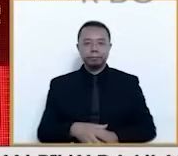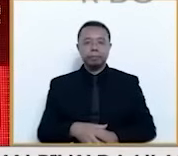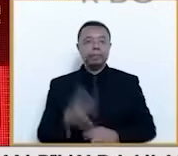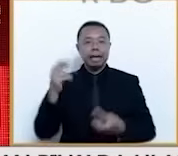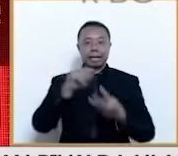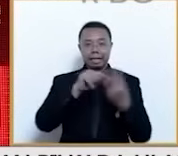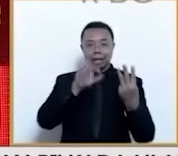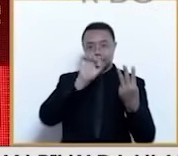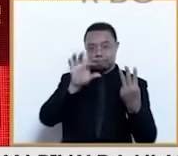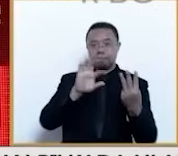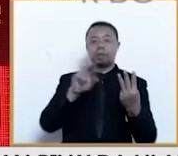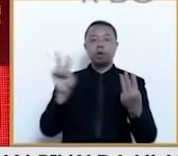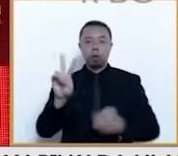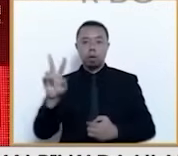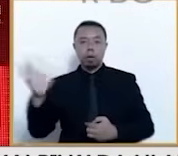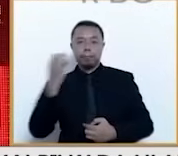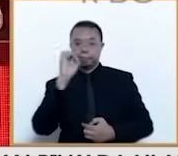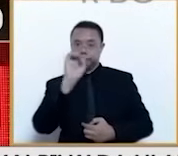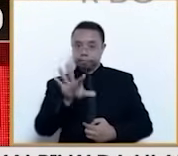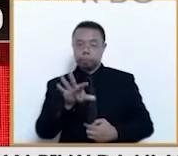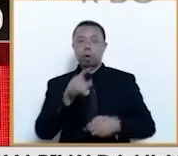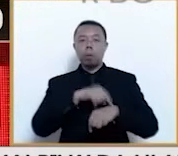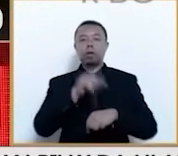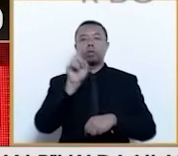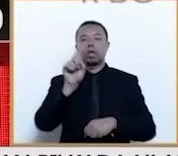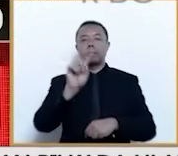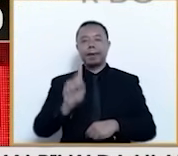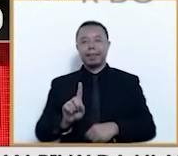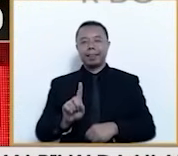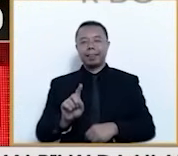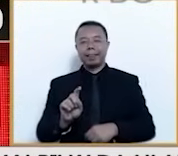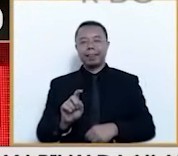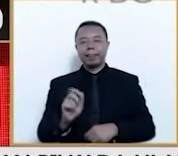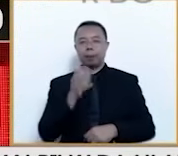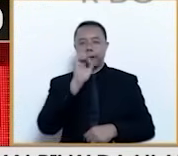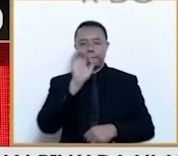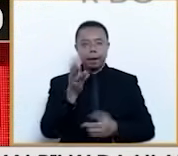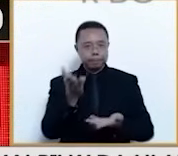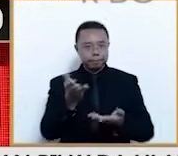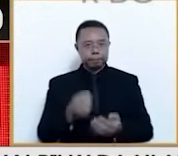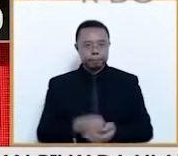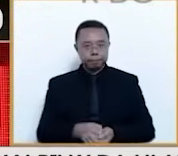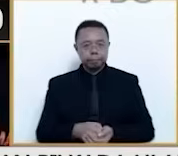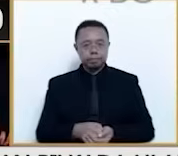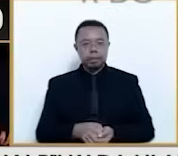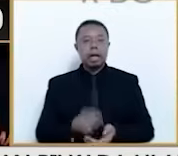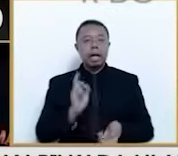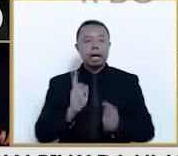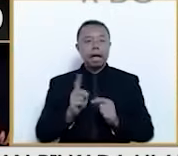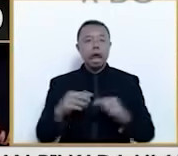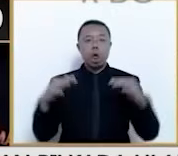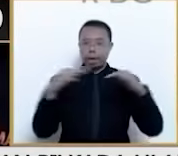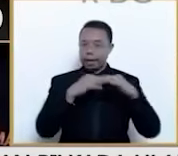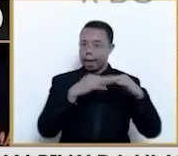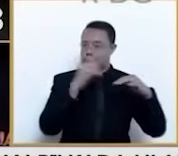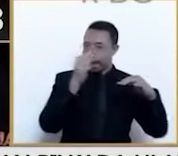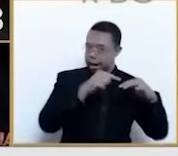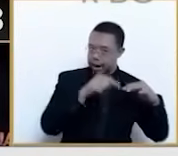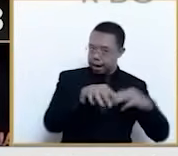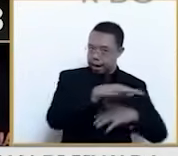calon nomor urut 3. Waktunya 1 menit dan dimulai sejak Anda berbicara. Silakan. Kalau di darat